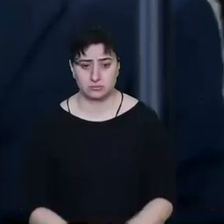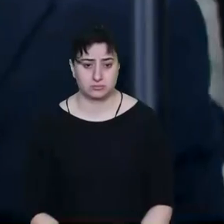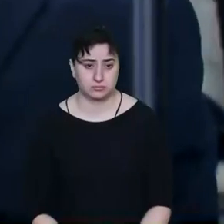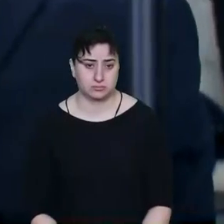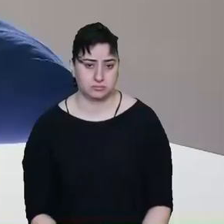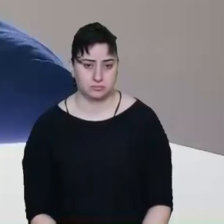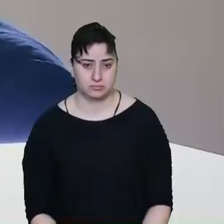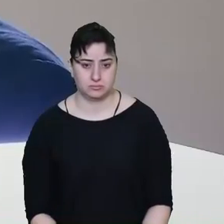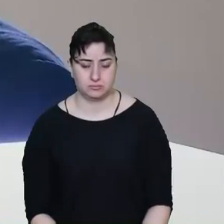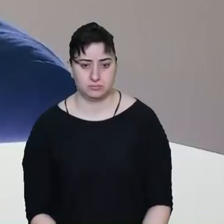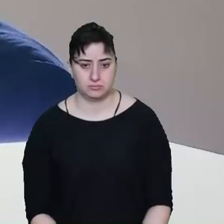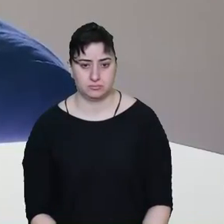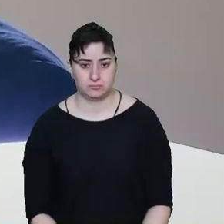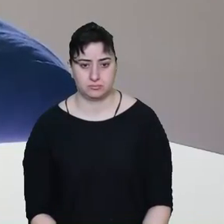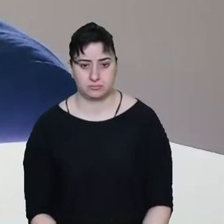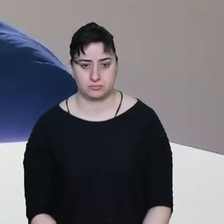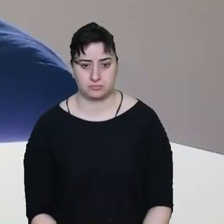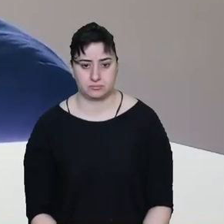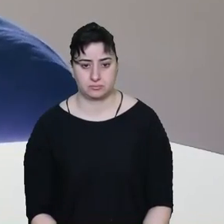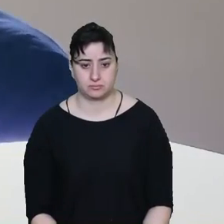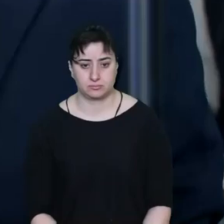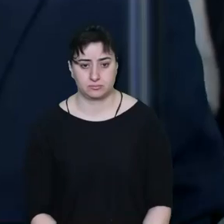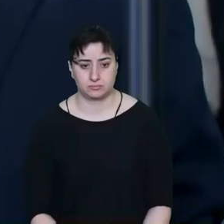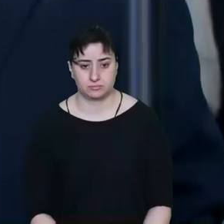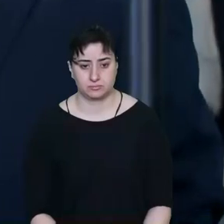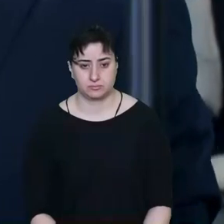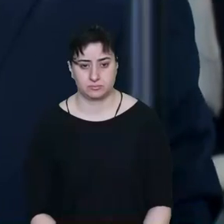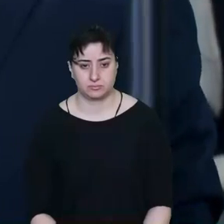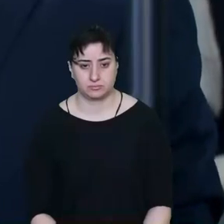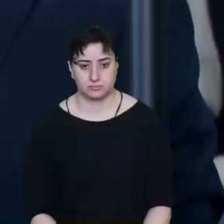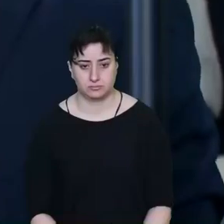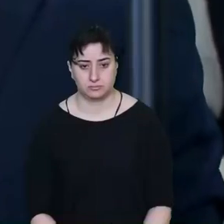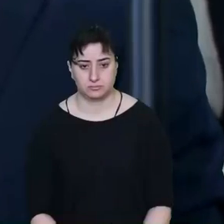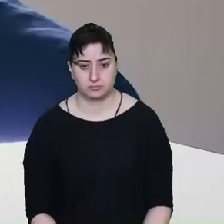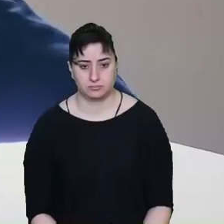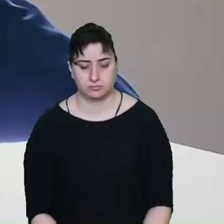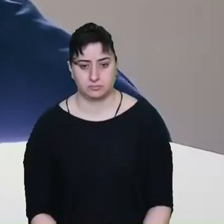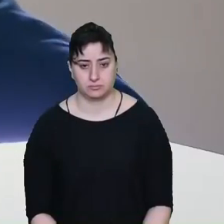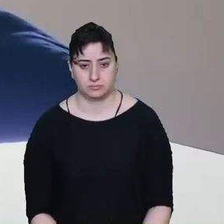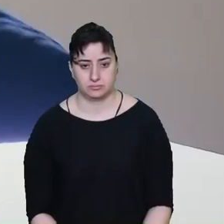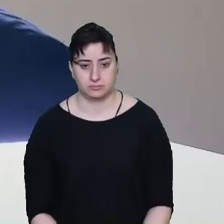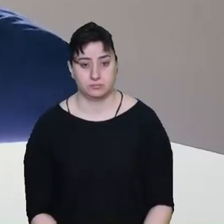ile Erdem yüzlerini buruşturup dudaklarını uzatarak ajitasyon yapıyorlar. Nurhan daha fazla direnemedi.